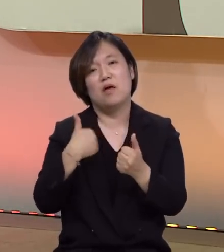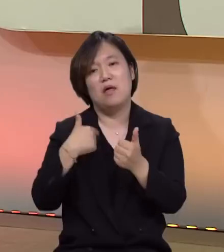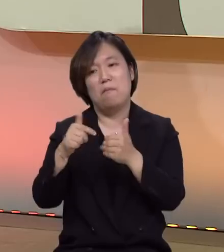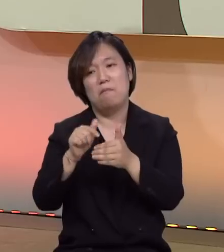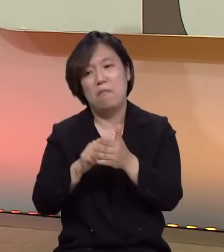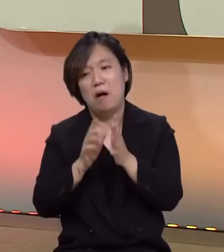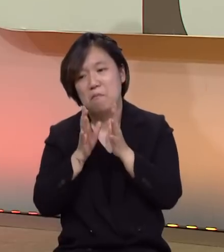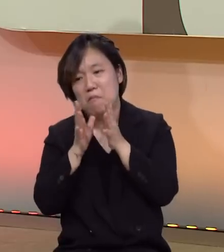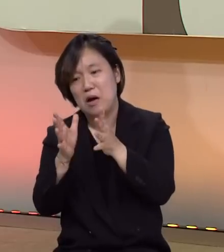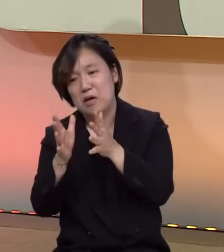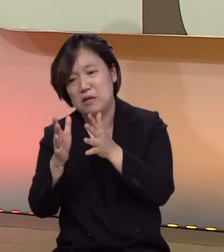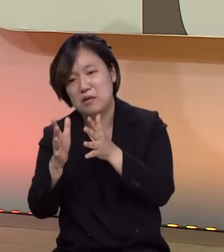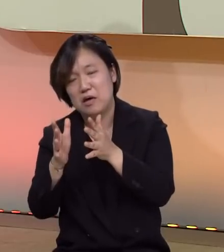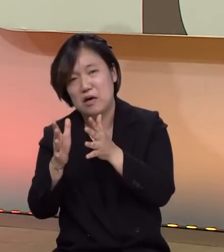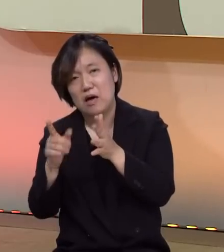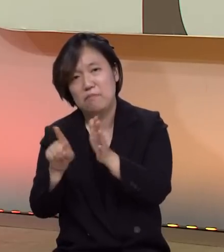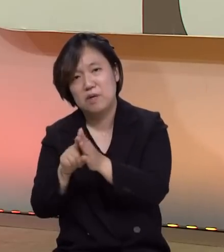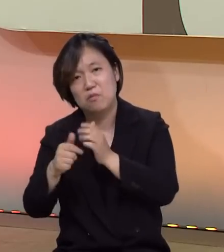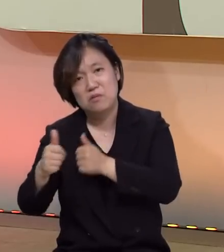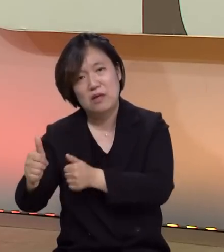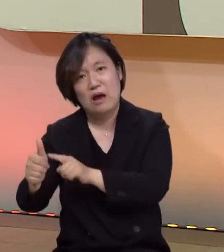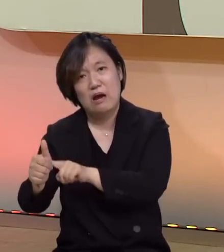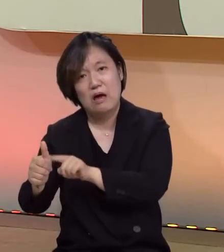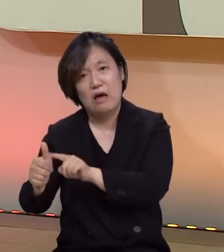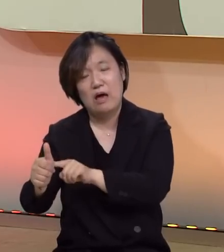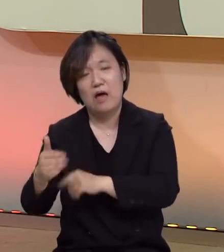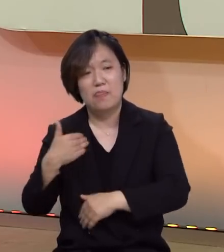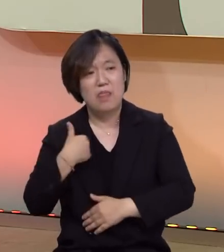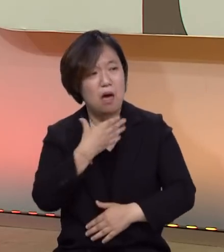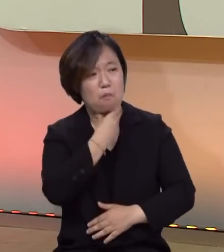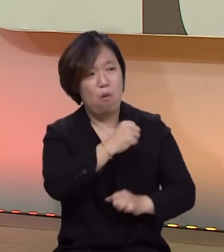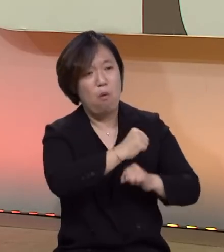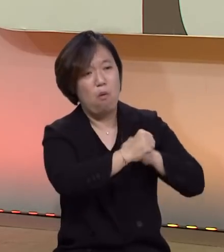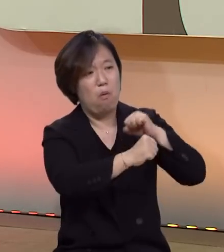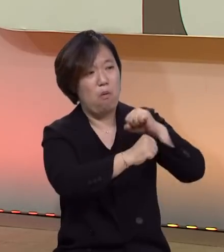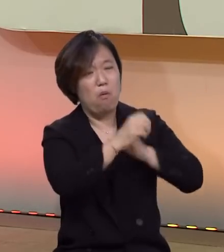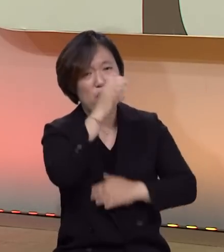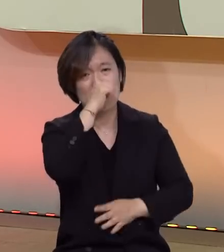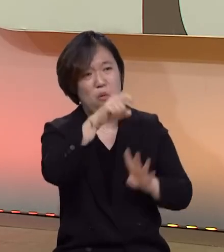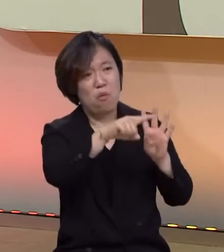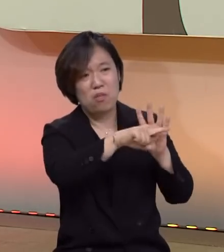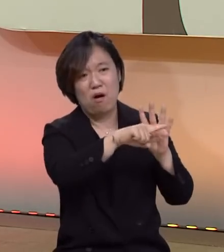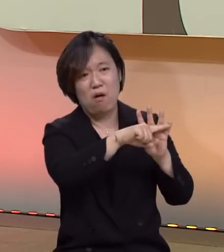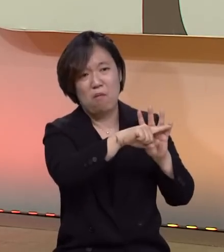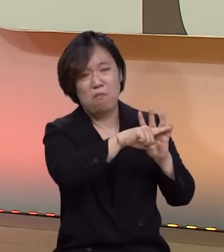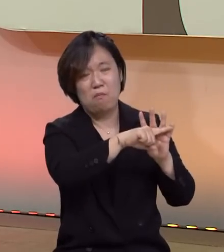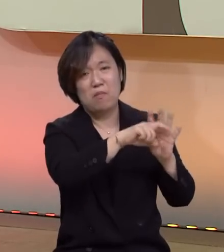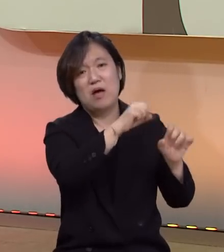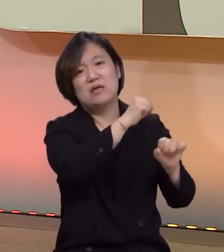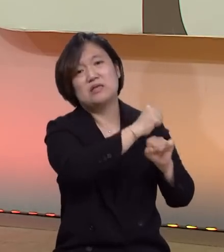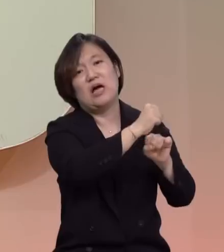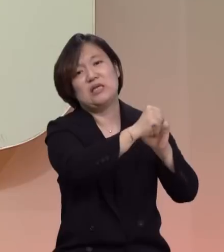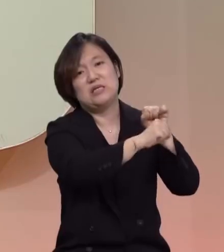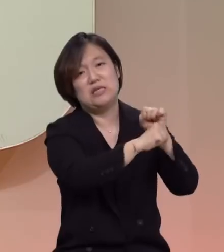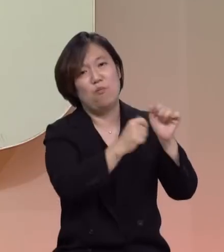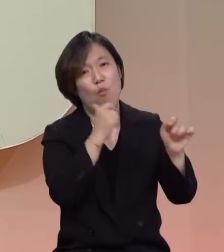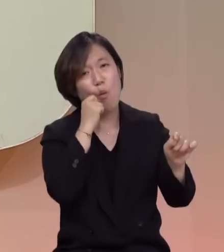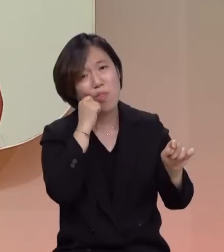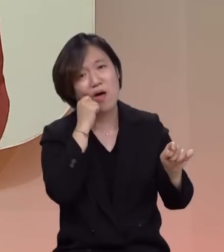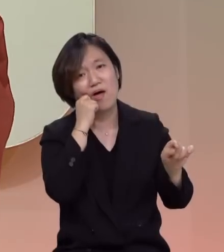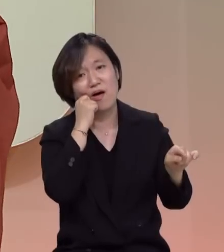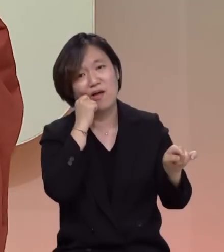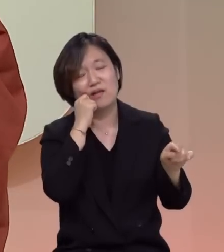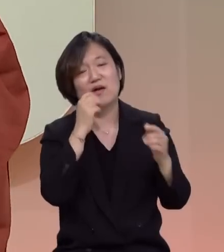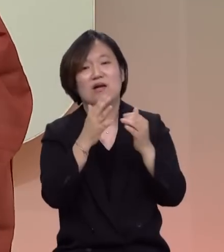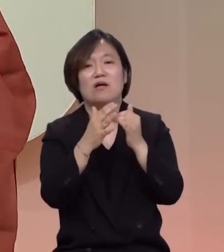마음을 의지하면서 정작 자신의 복과 서너가 공덕을 닦을 줄 모르는 그런